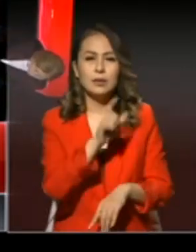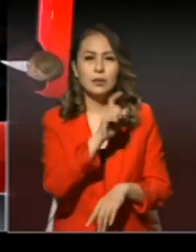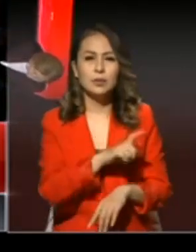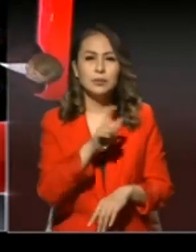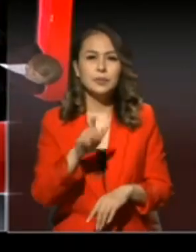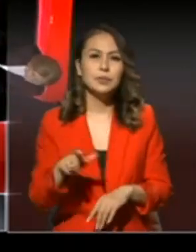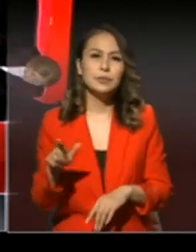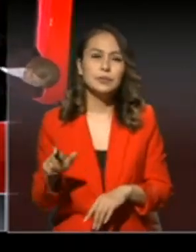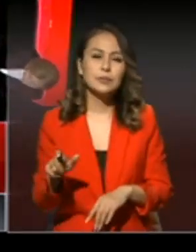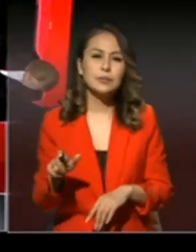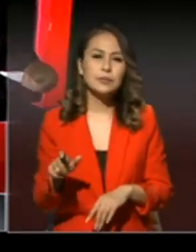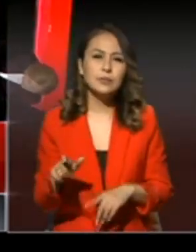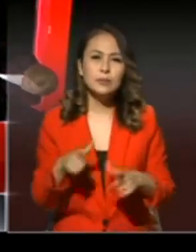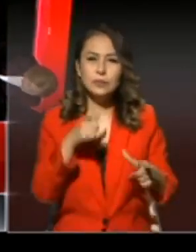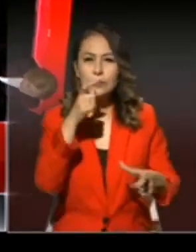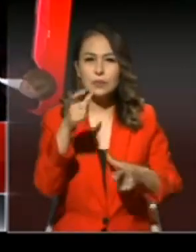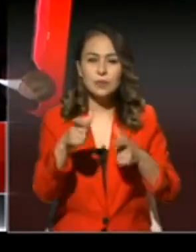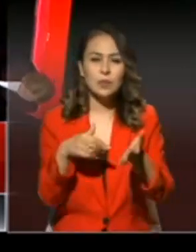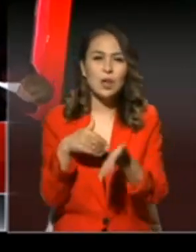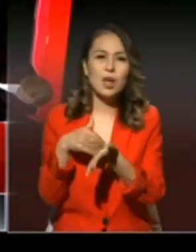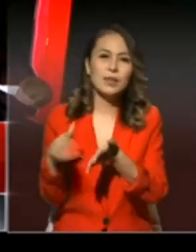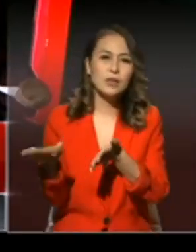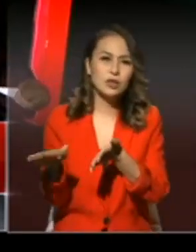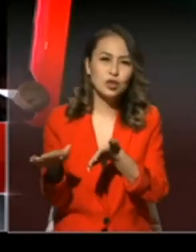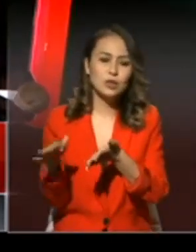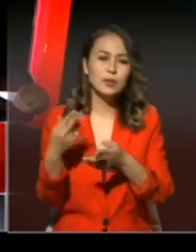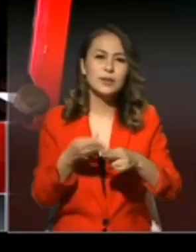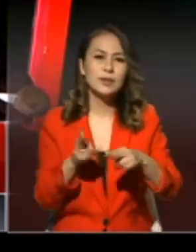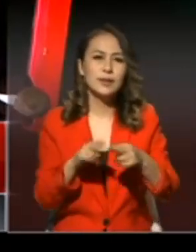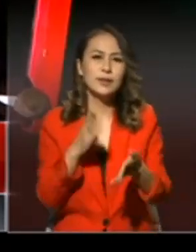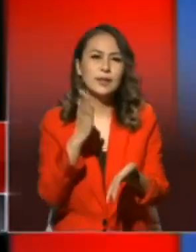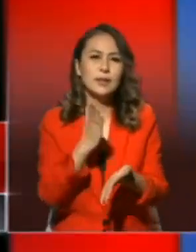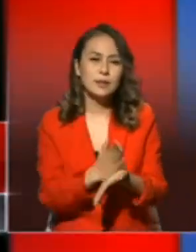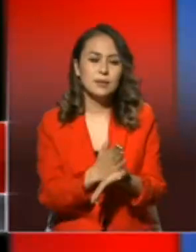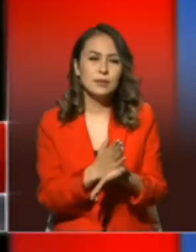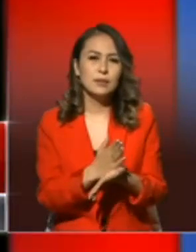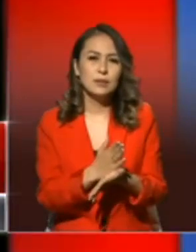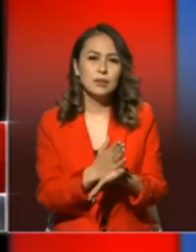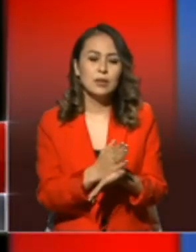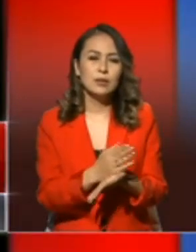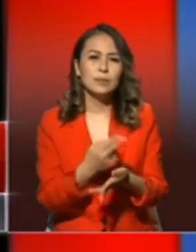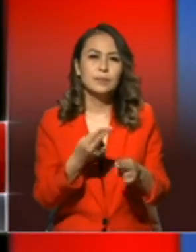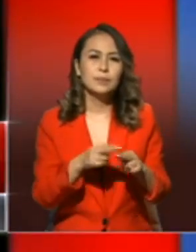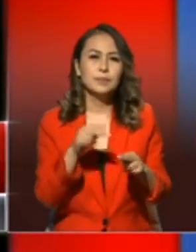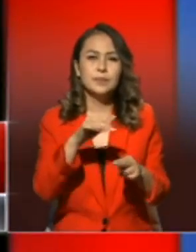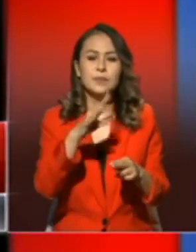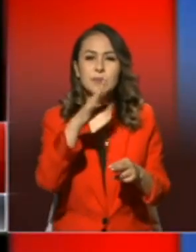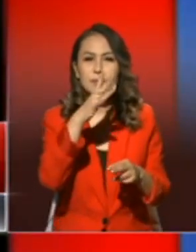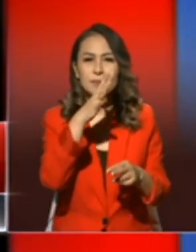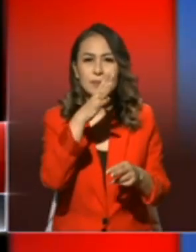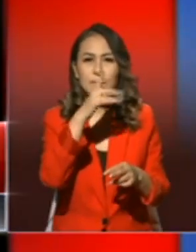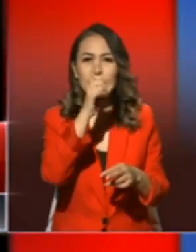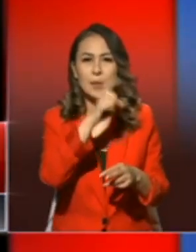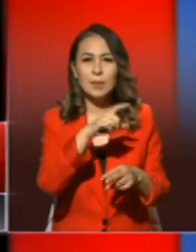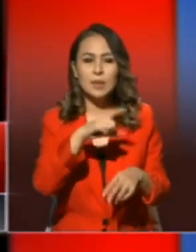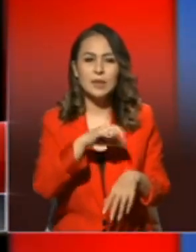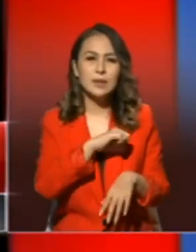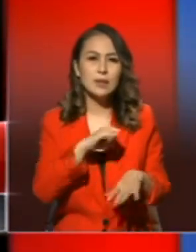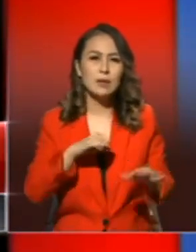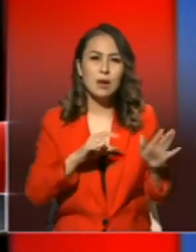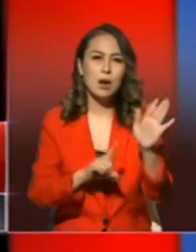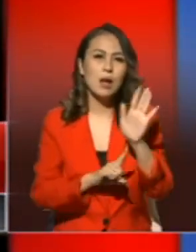ол отторжение, иә, отторжение деген болады, иә. Ол кезде мына пациенттің ең алдымен